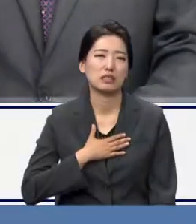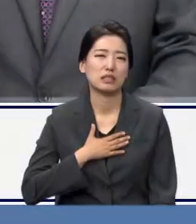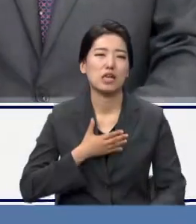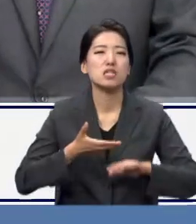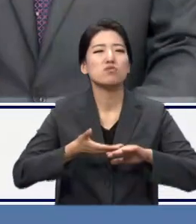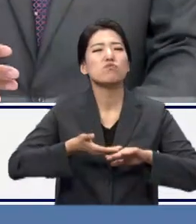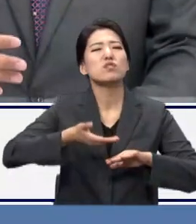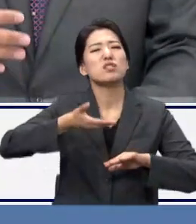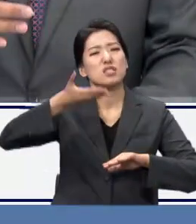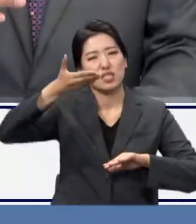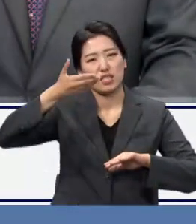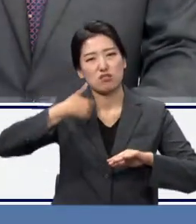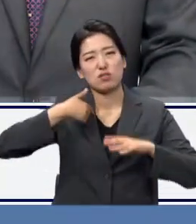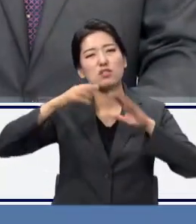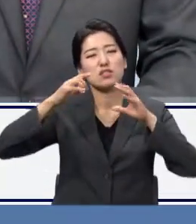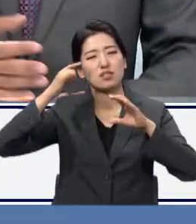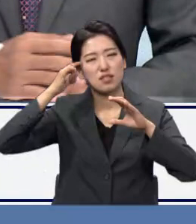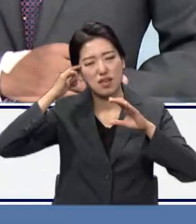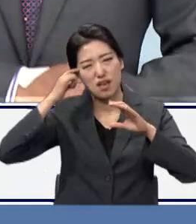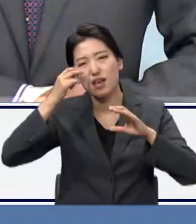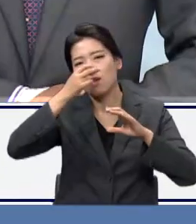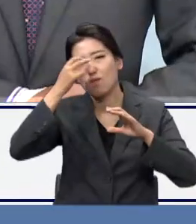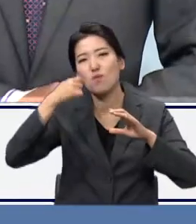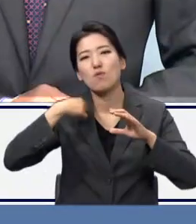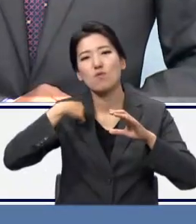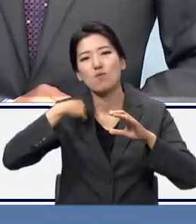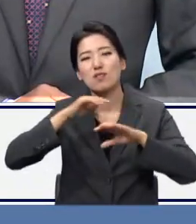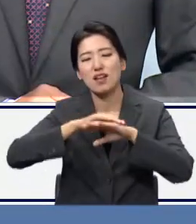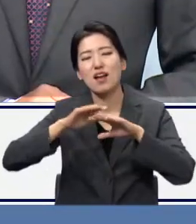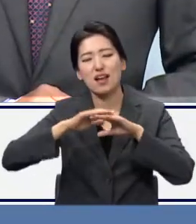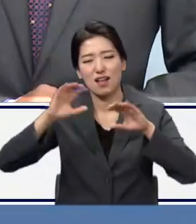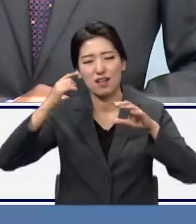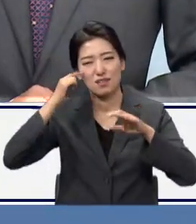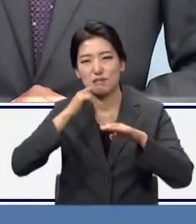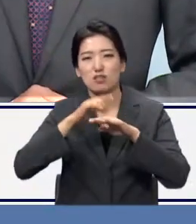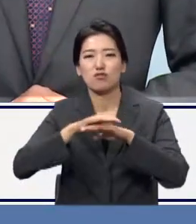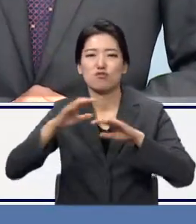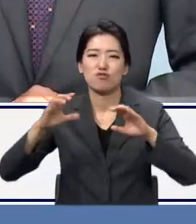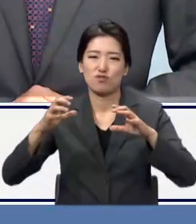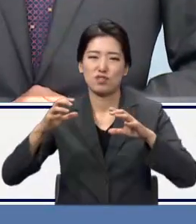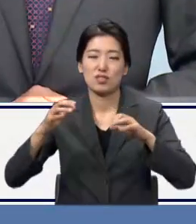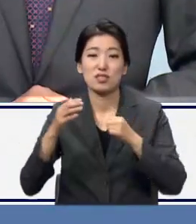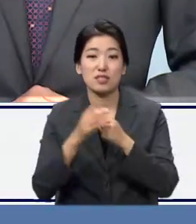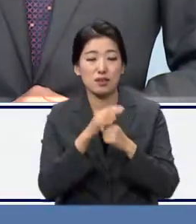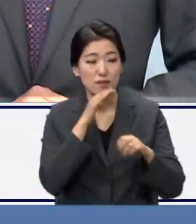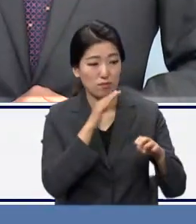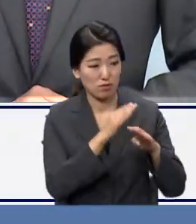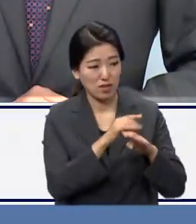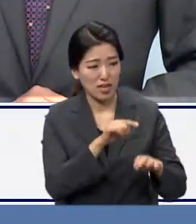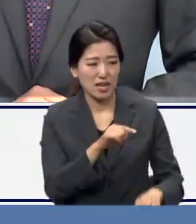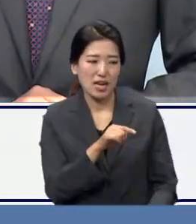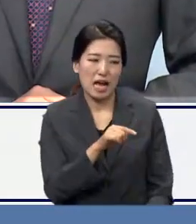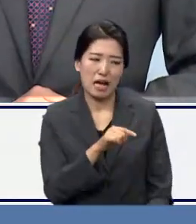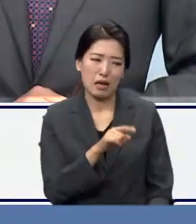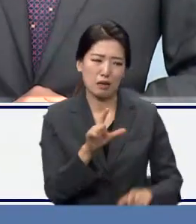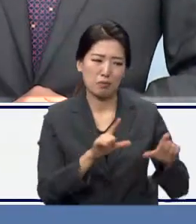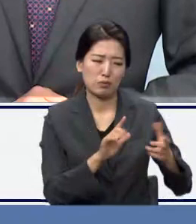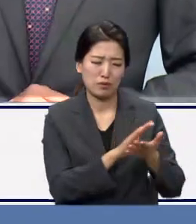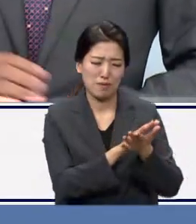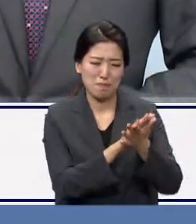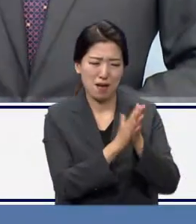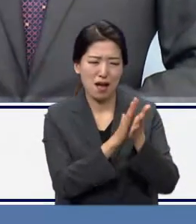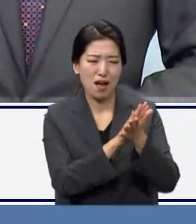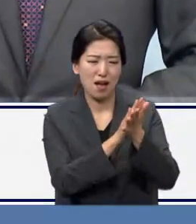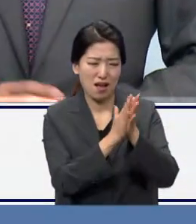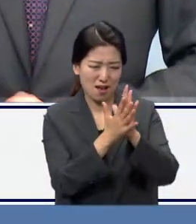나오고 우리가 함께 살 수 있는 어떤 집단으로 좀 변모시키고 하는 노력이 있겠죠 그게 좀 뭐 그렇게